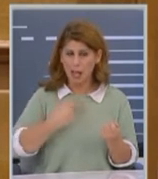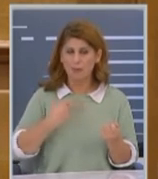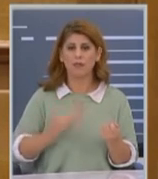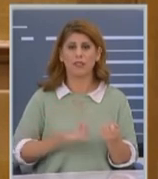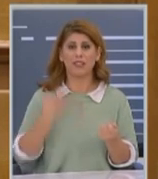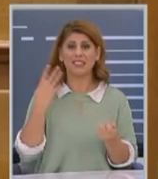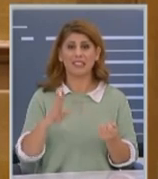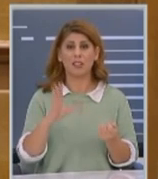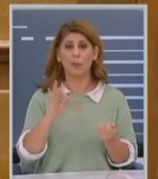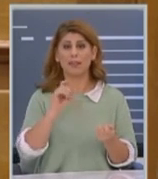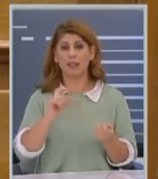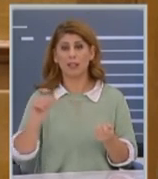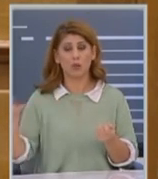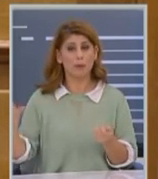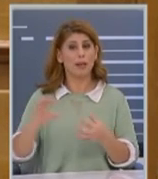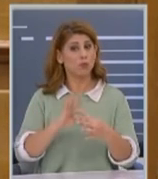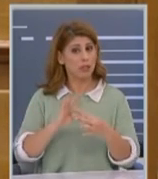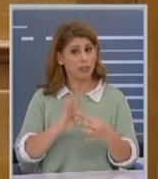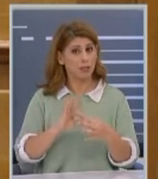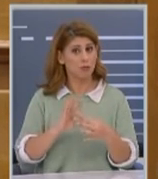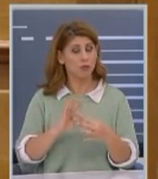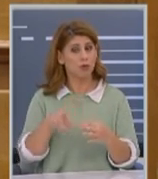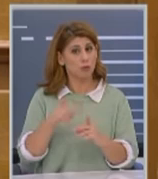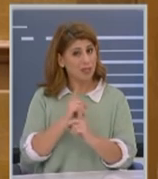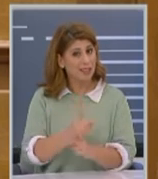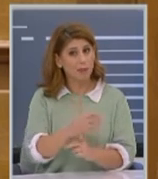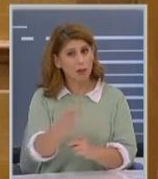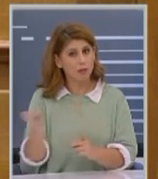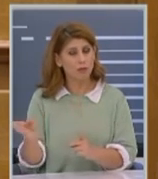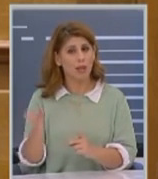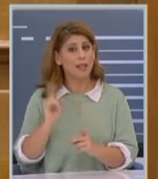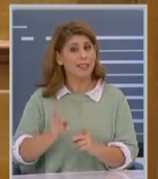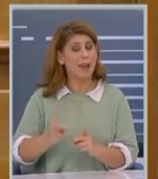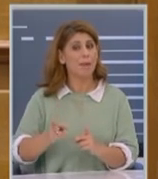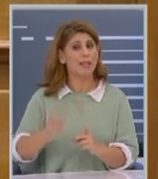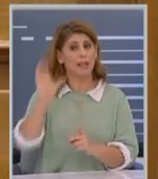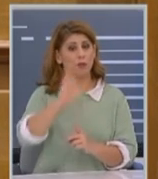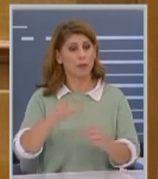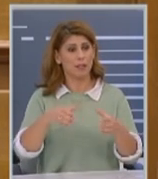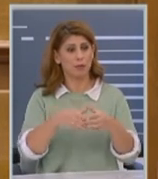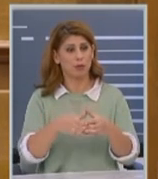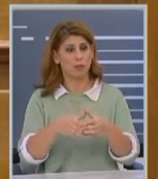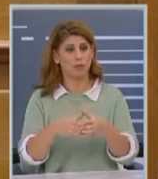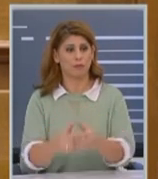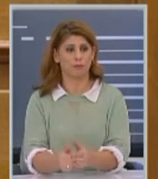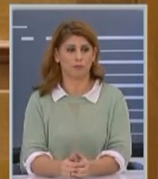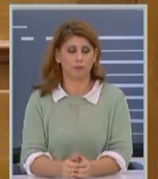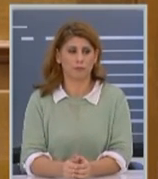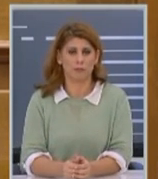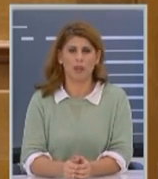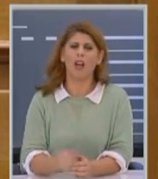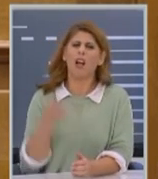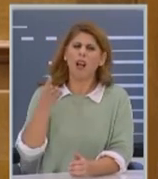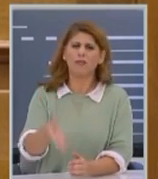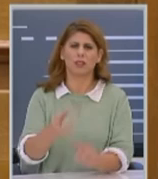ανακτήσουμε 450 εκατομμύρια από τους συνεταιρισμούς τους συγκεκριμένους, και απειλεί η Ευρωπαϊκή Επιτροπή? Αυτά είναι τα